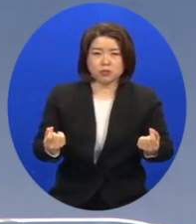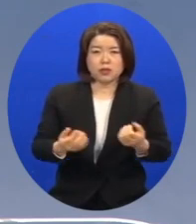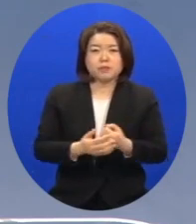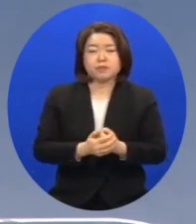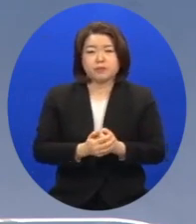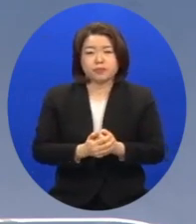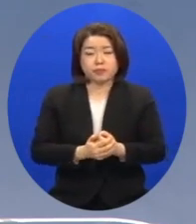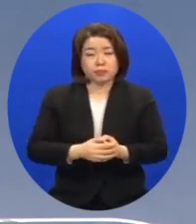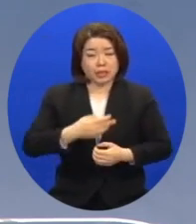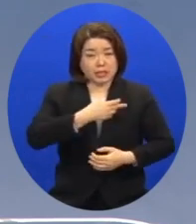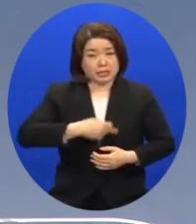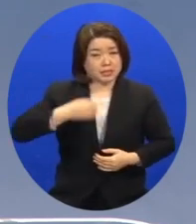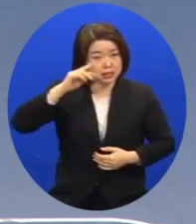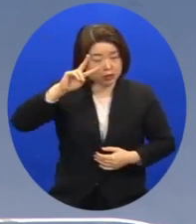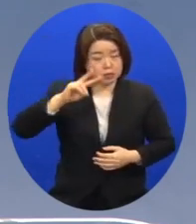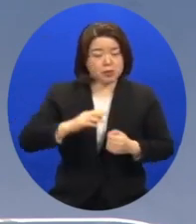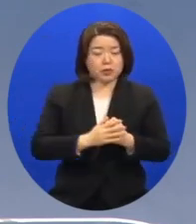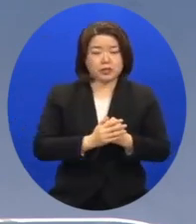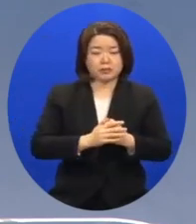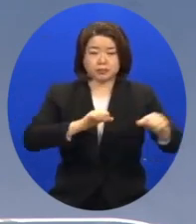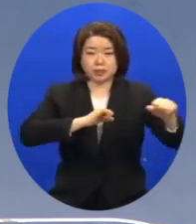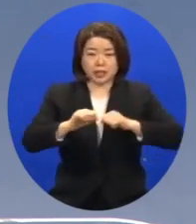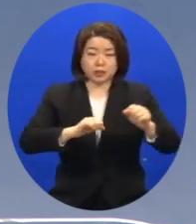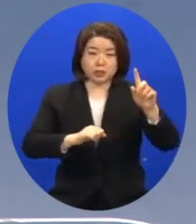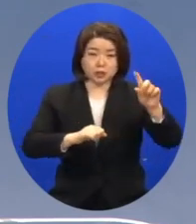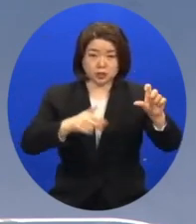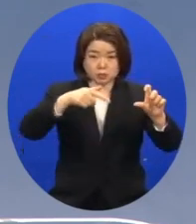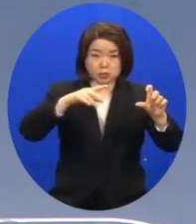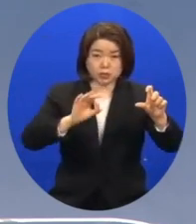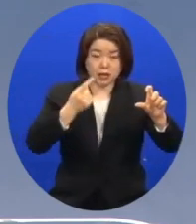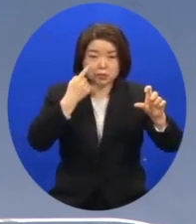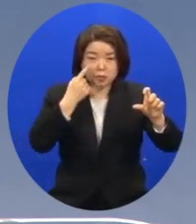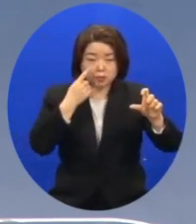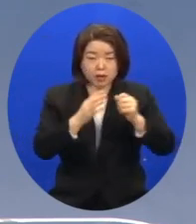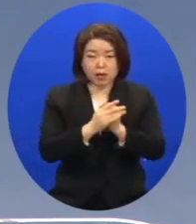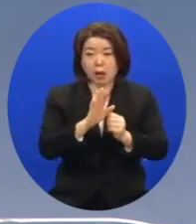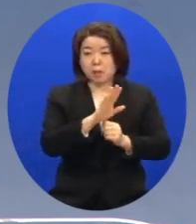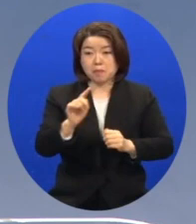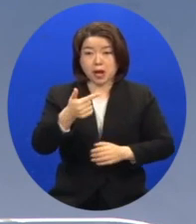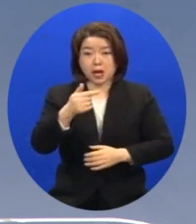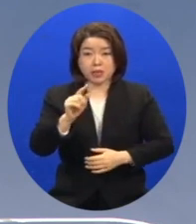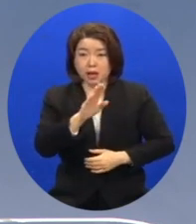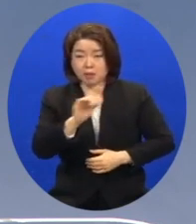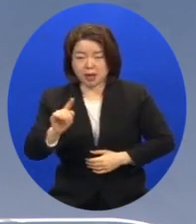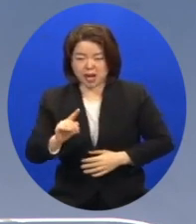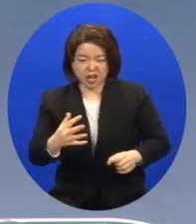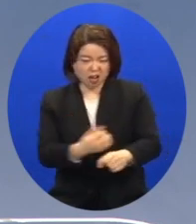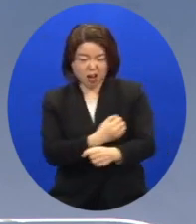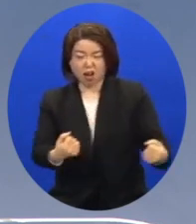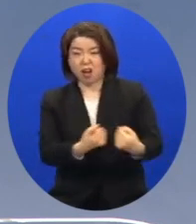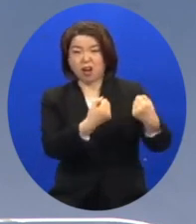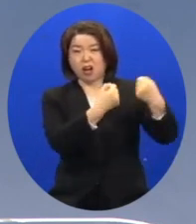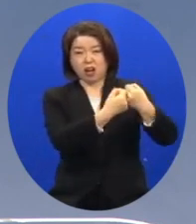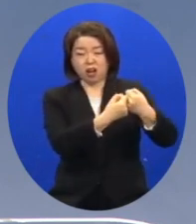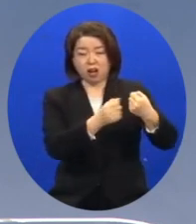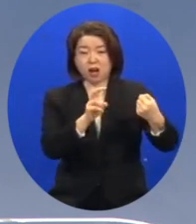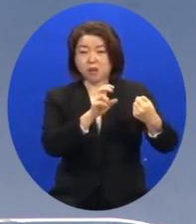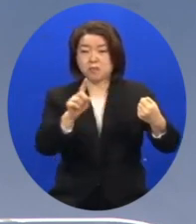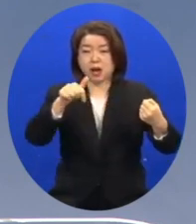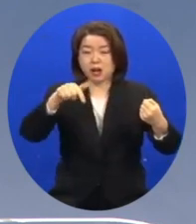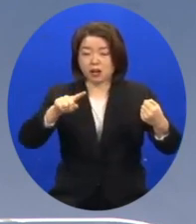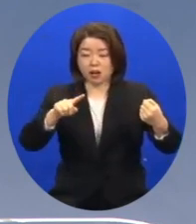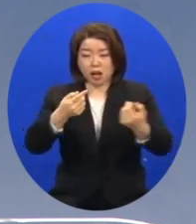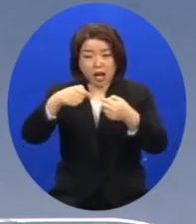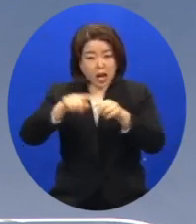사도 바울이 사도행전 15장에 보면 바나바와 엄청 싸웠어요 마가 라는 사람을 데려 갈 거냐 말 거냐